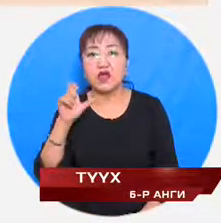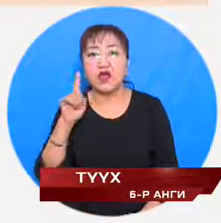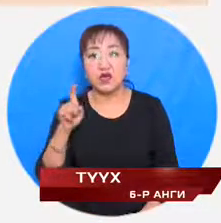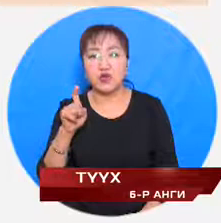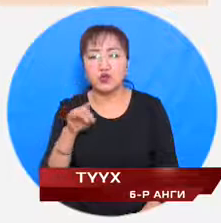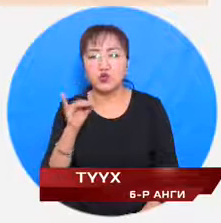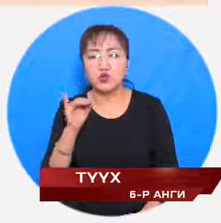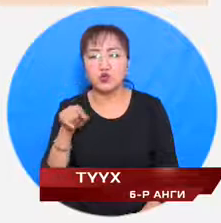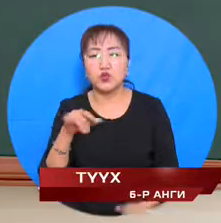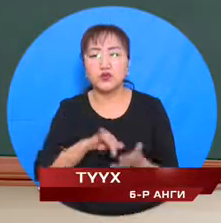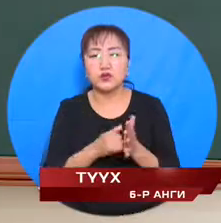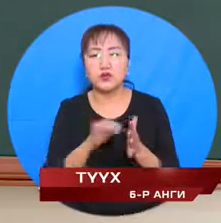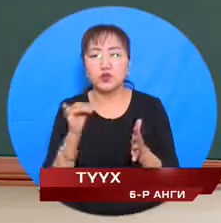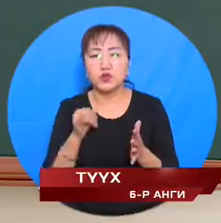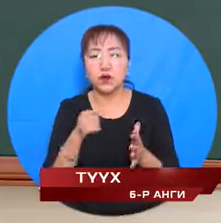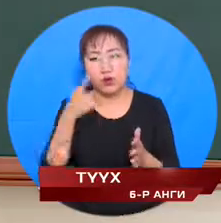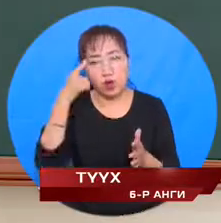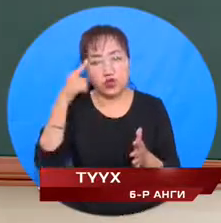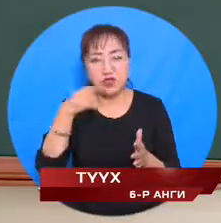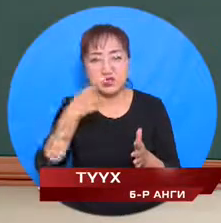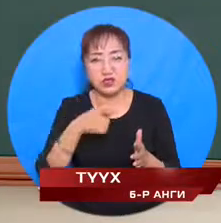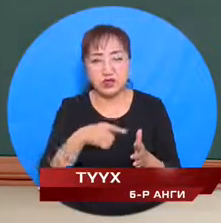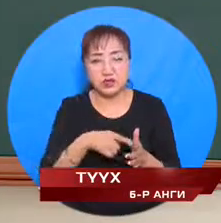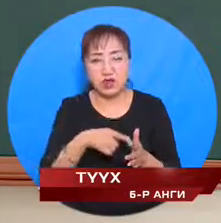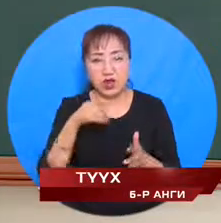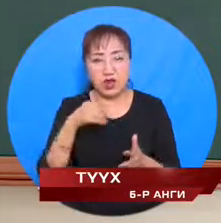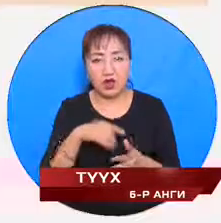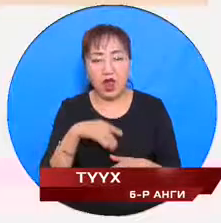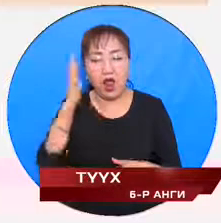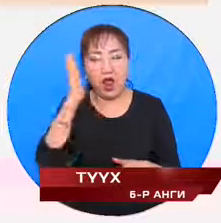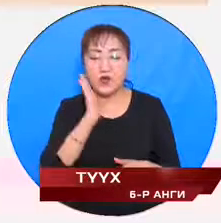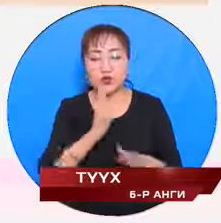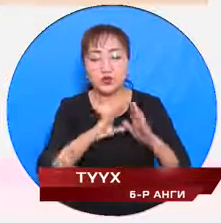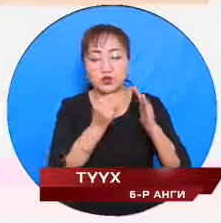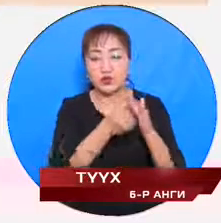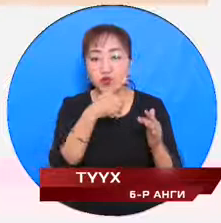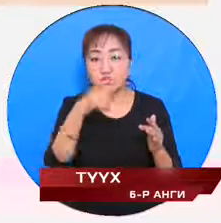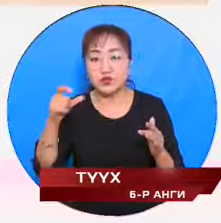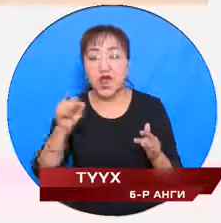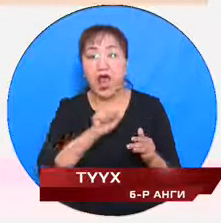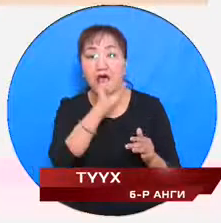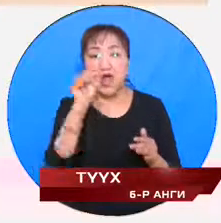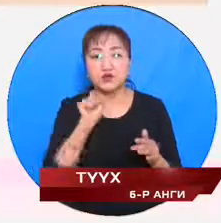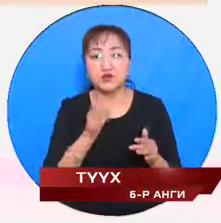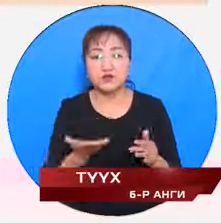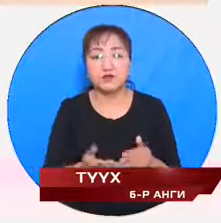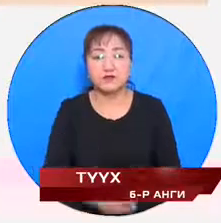болоо. Магадгүй аав ээж гэрт байгаа хүмүүсээс асуугаад үзээрэй. Мэдгүй байвал.